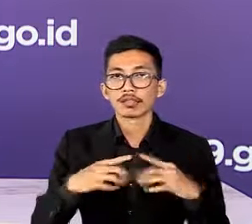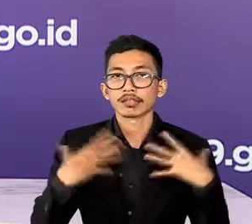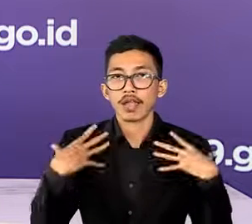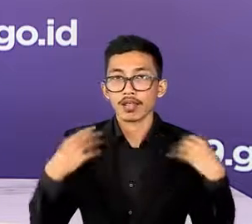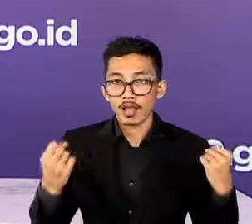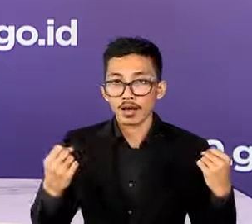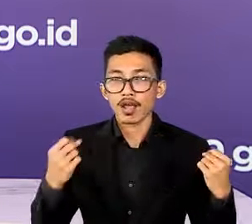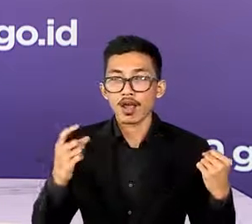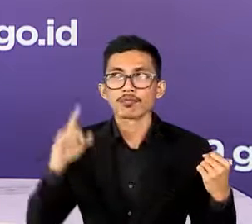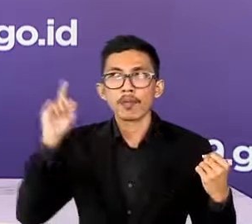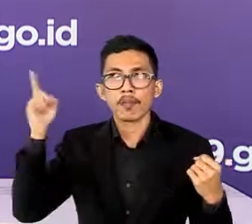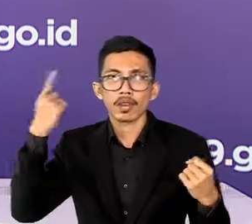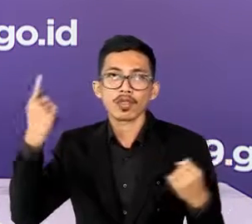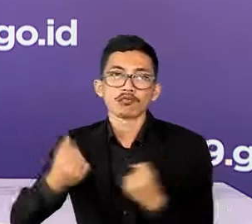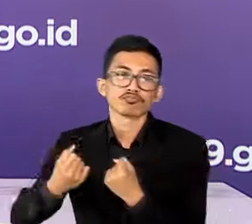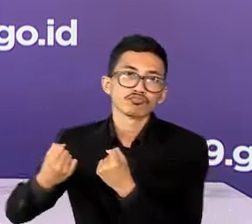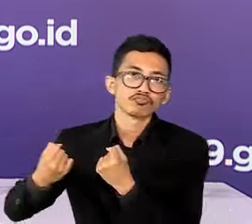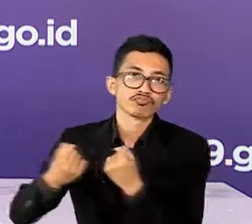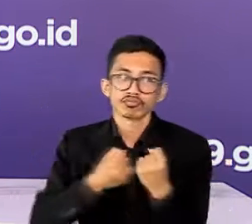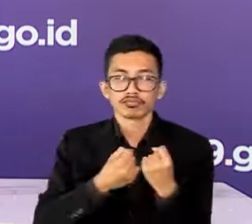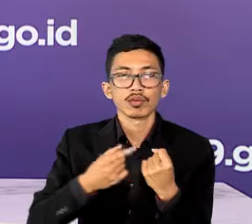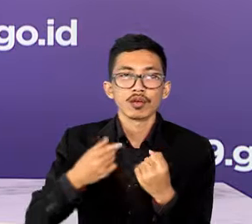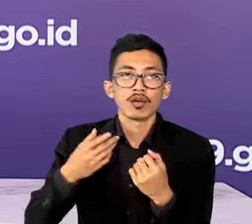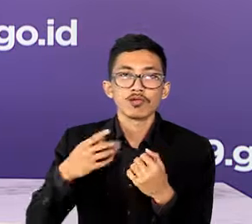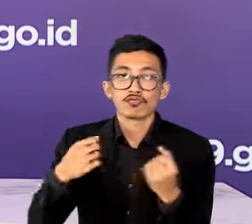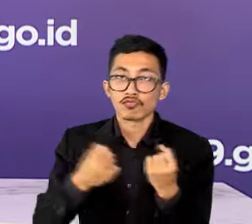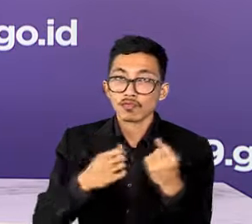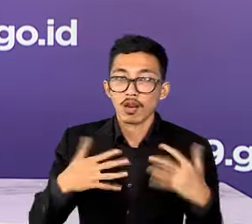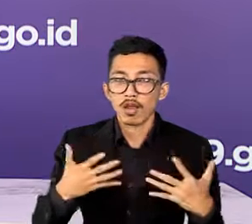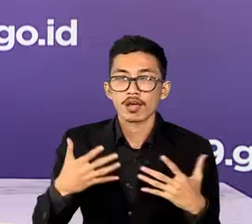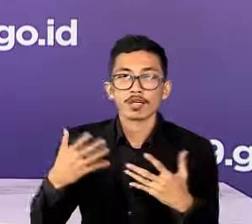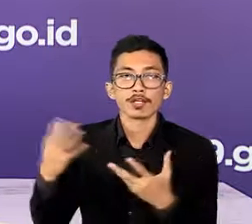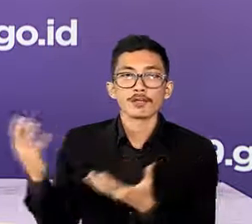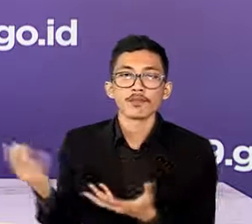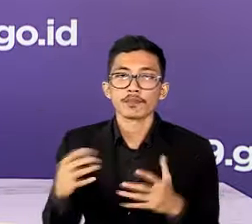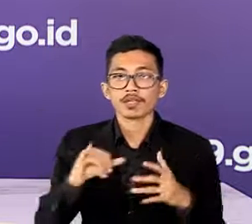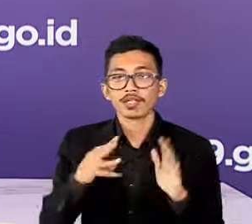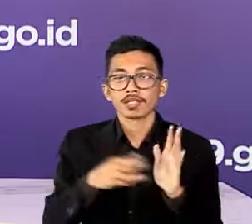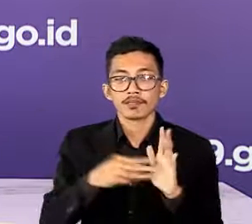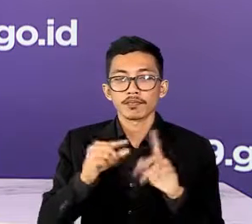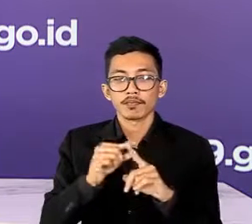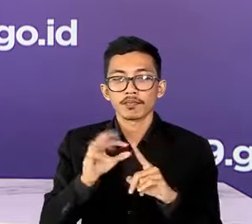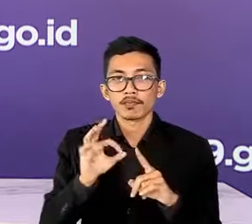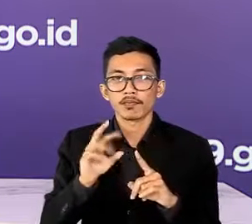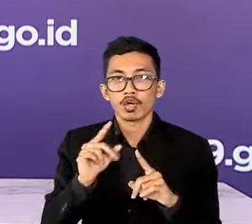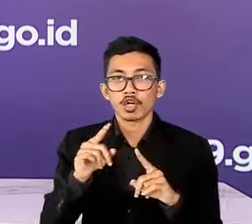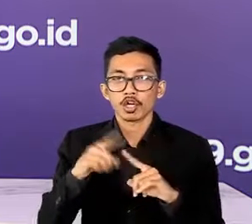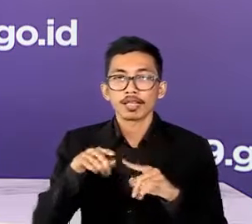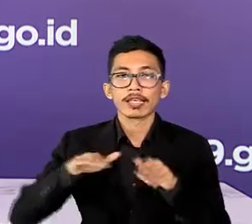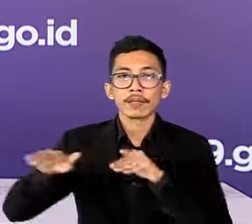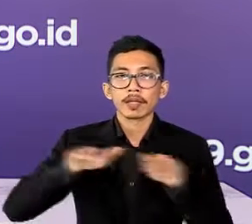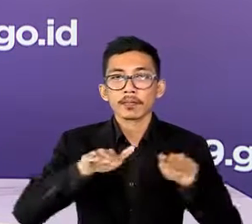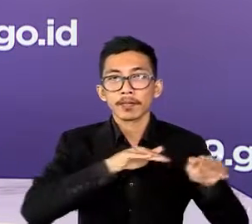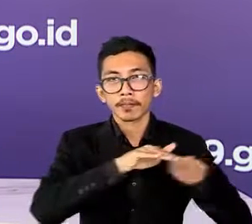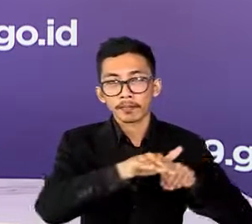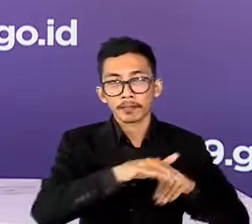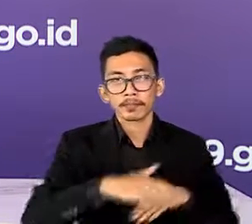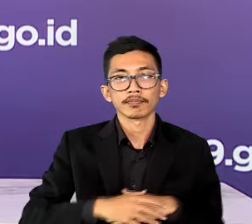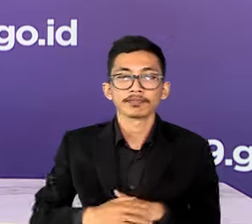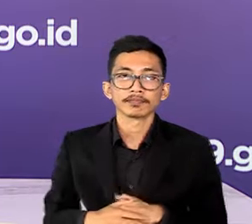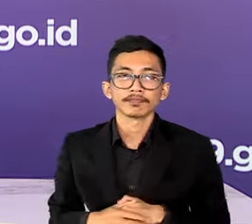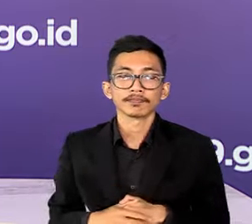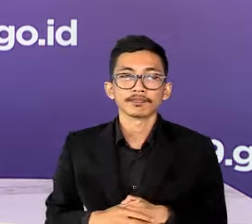maka pemerintah mendorong upaya impor untuk daerah perbatasan dan pemenuhan kebutuhan jangka pendek serta